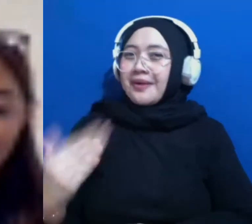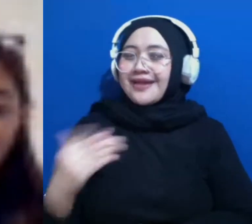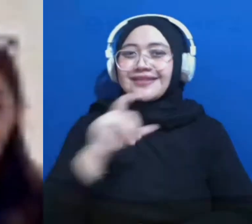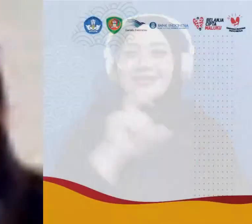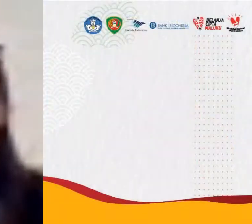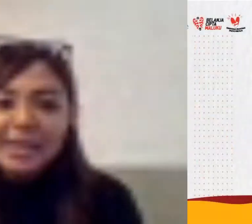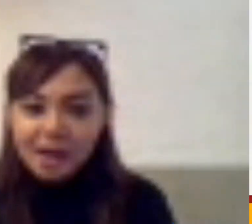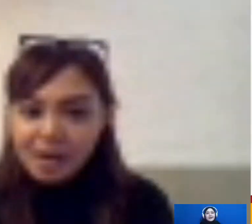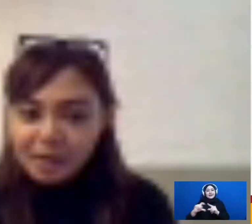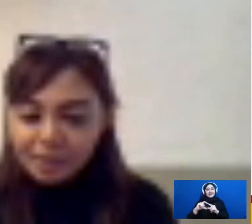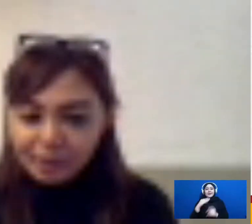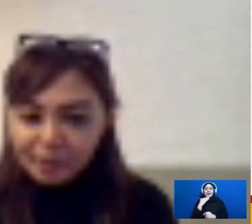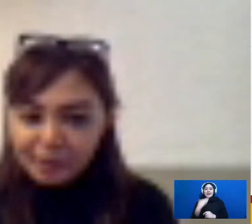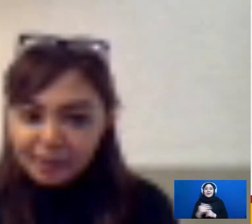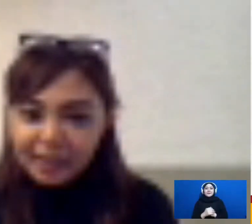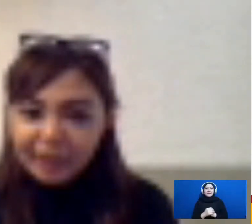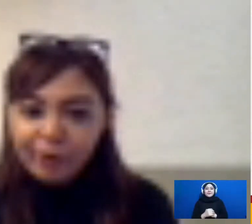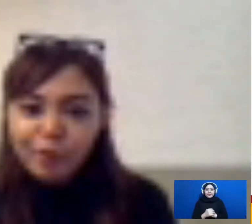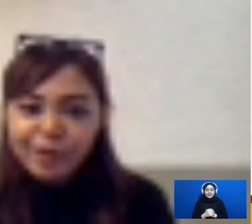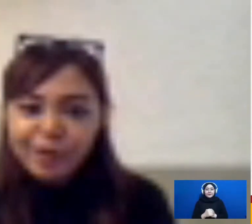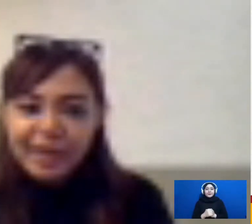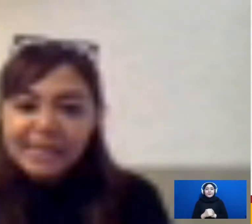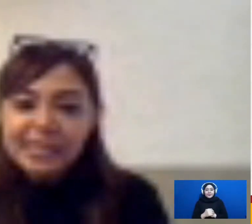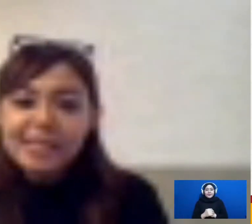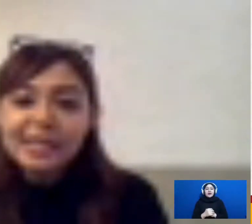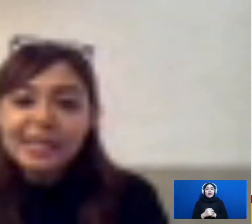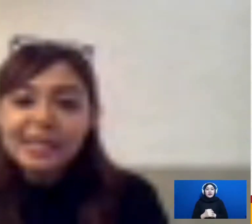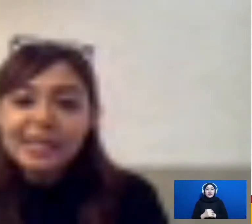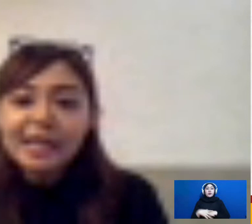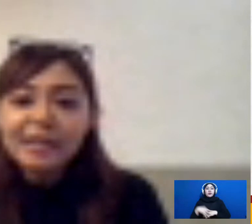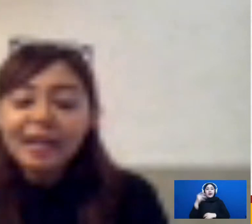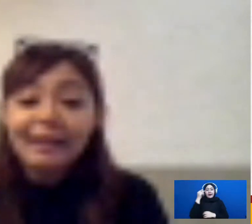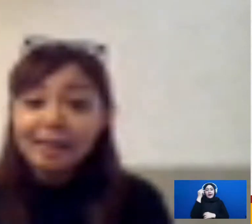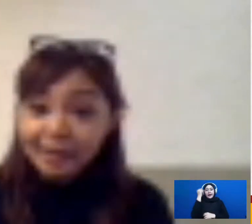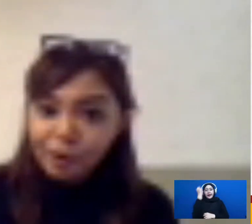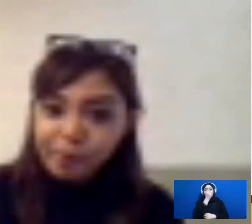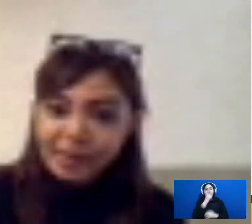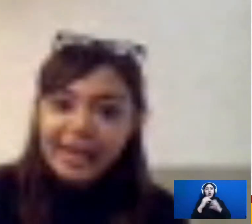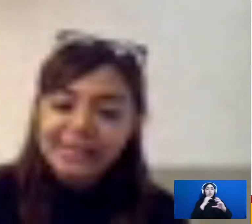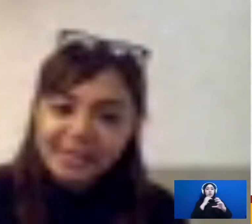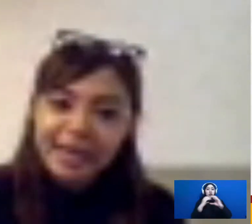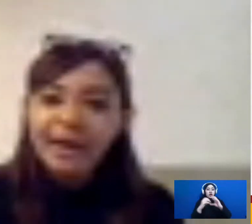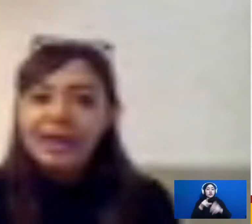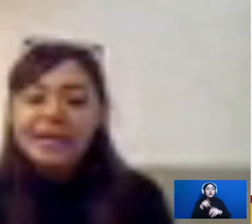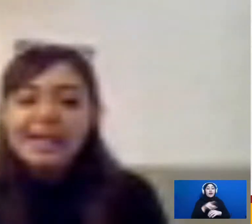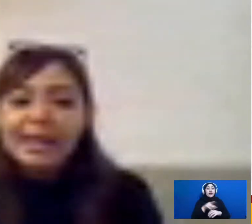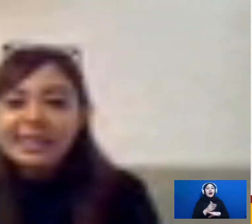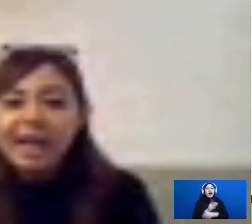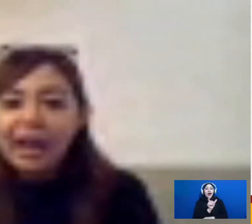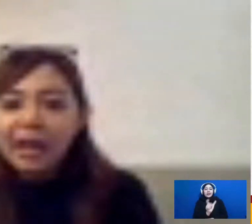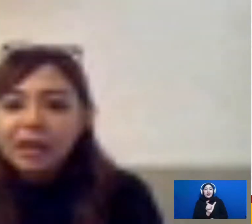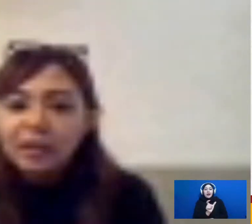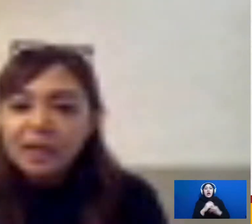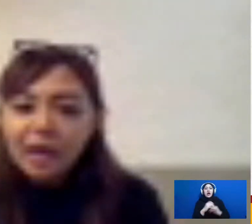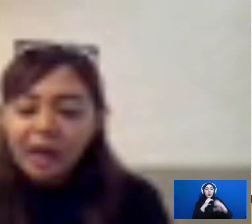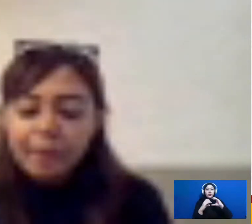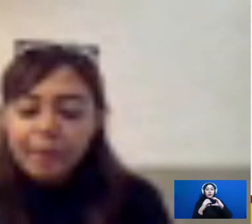namanya creative communication kan kata dasarnya dari komunikasi ya. Dan sekarang ini yang